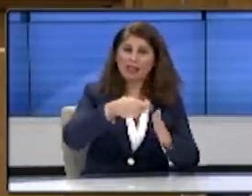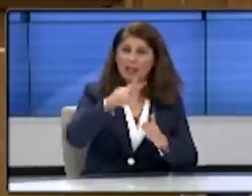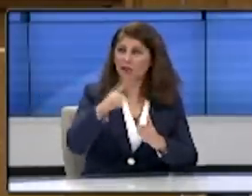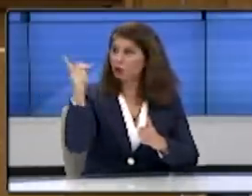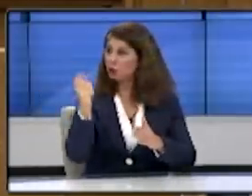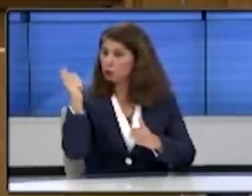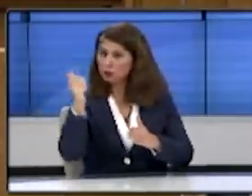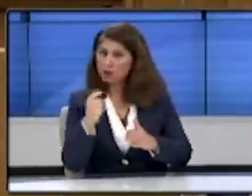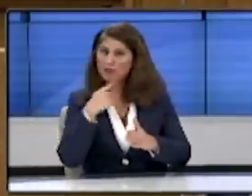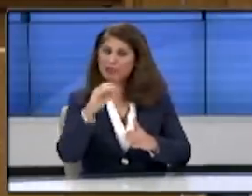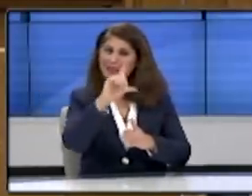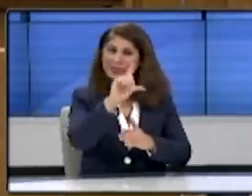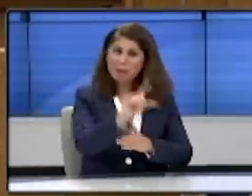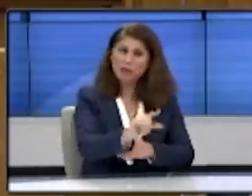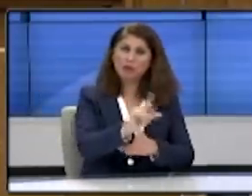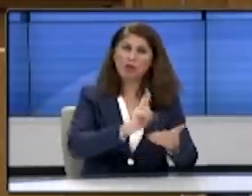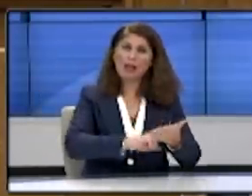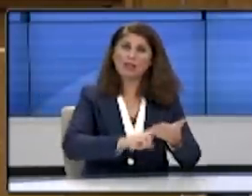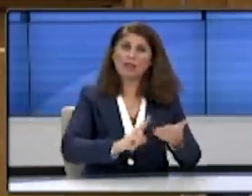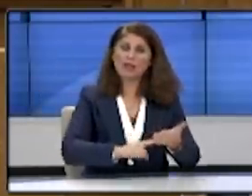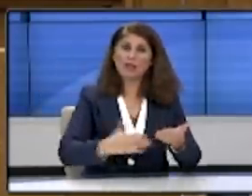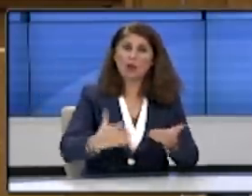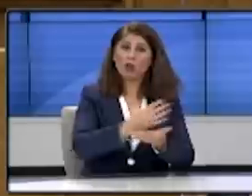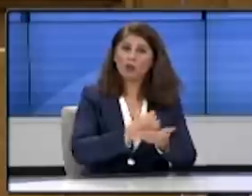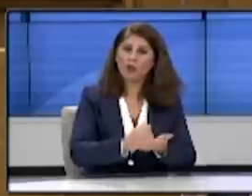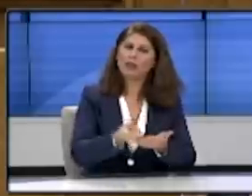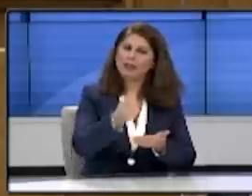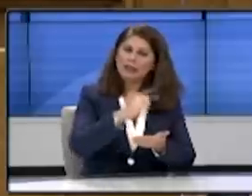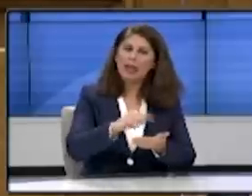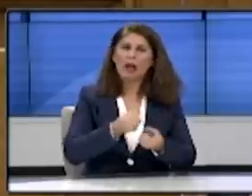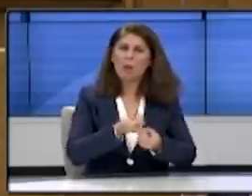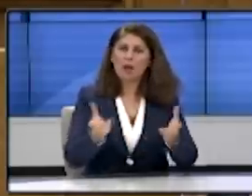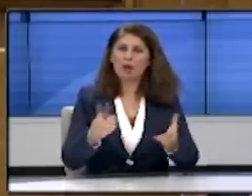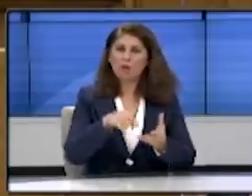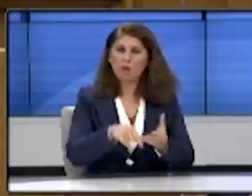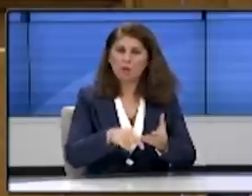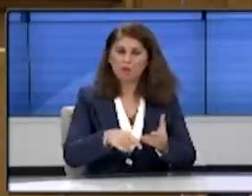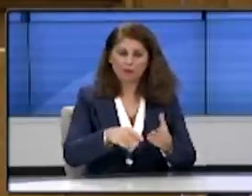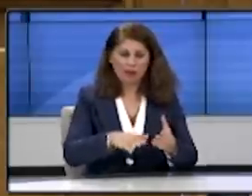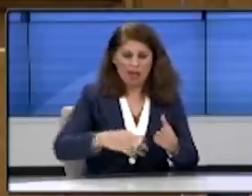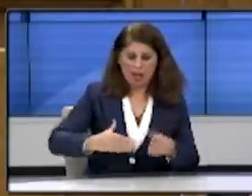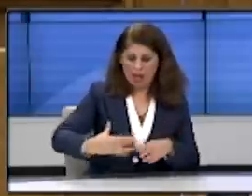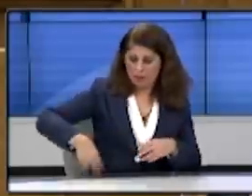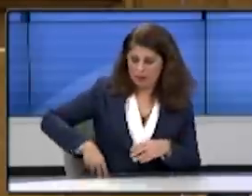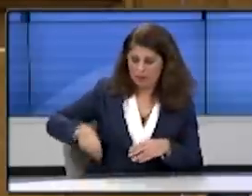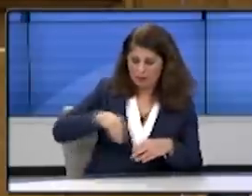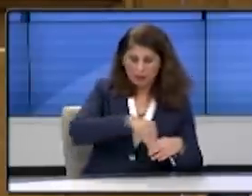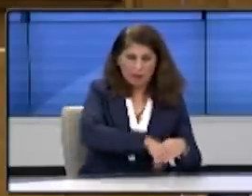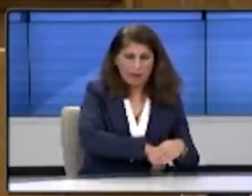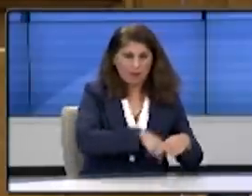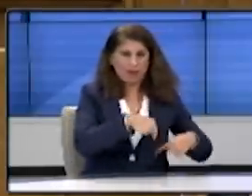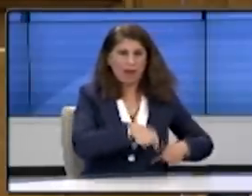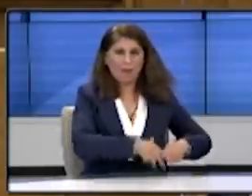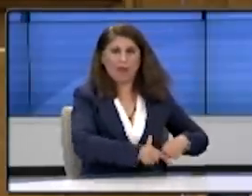κατώτατου μισθού, δηλαδή τη μείωση των ασφαλιστικών του εισφορών και άλλων παροχών όπου από τη μια τσέπη θα μπαίνουν και από την άλλη